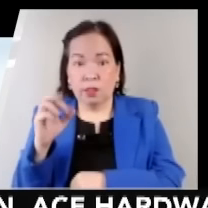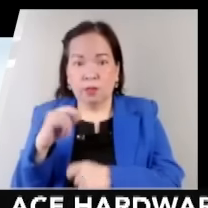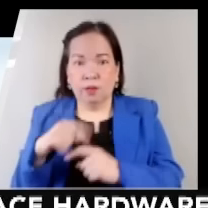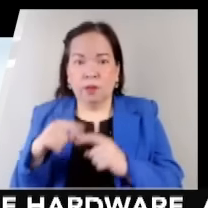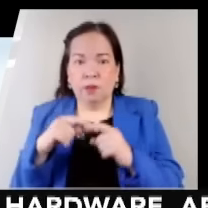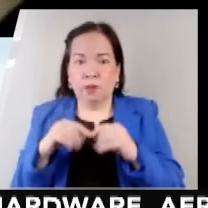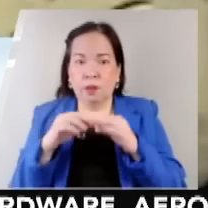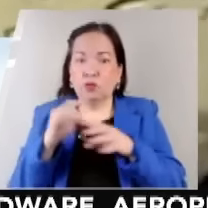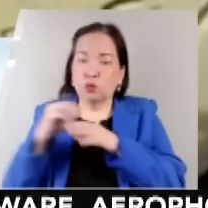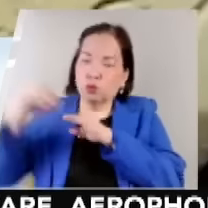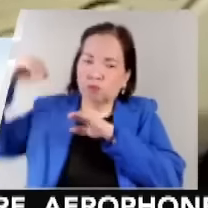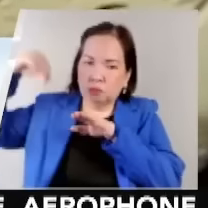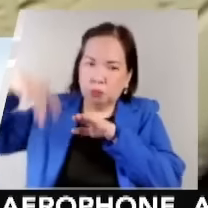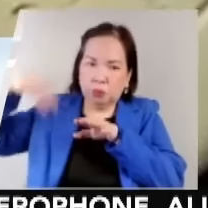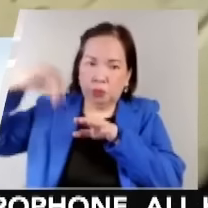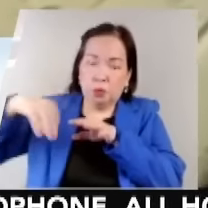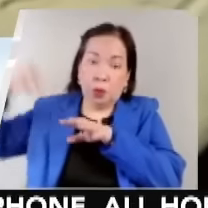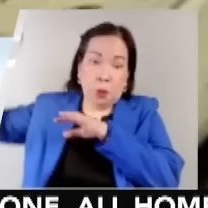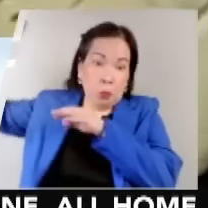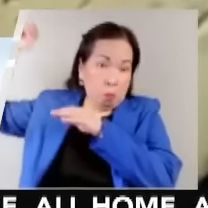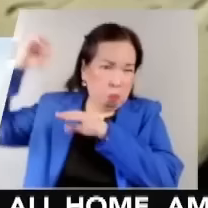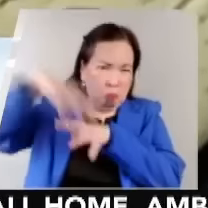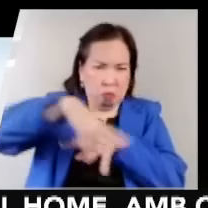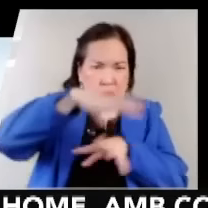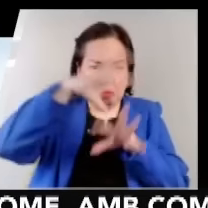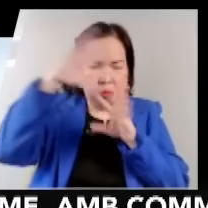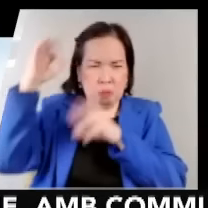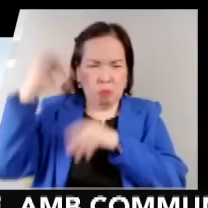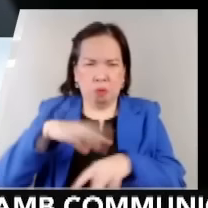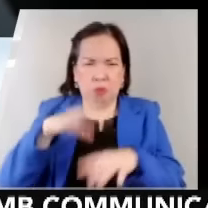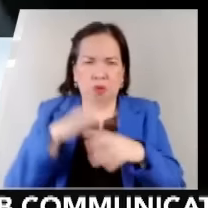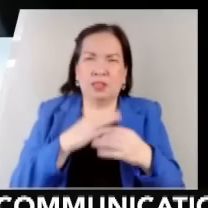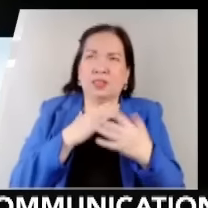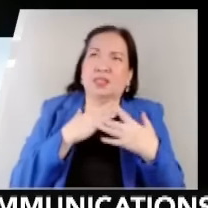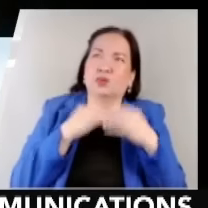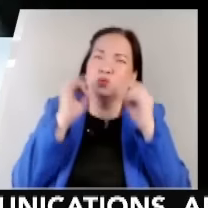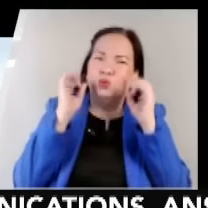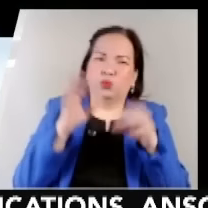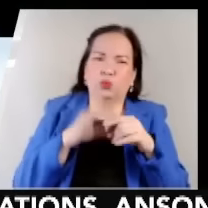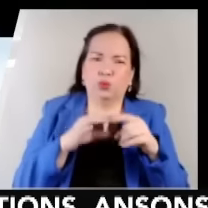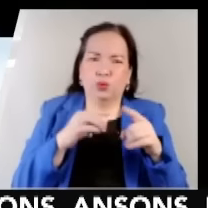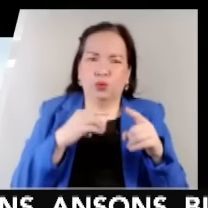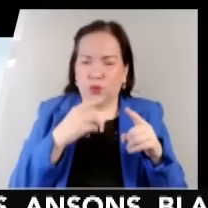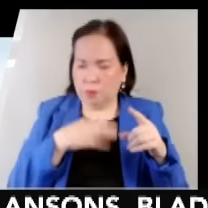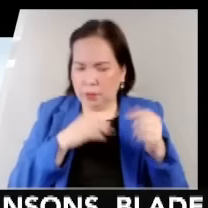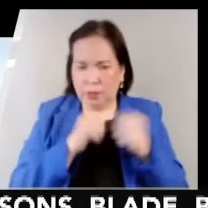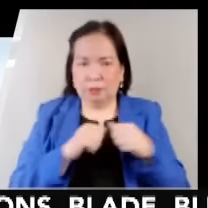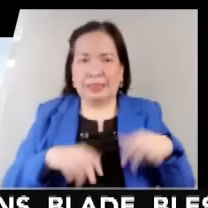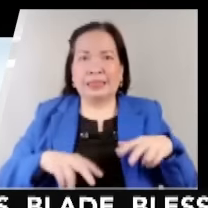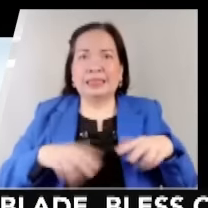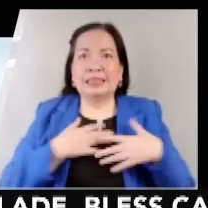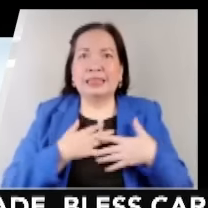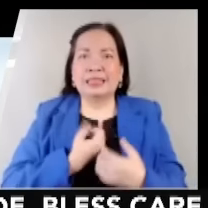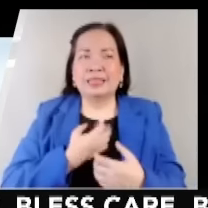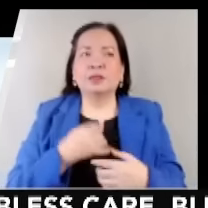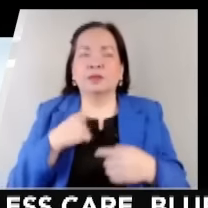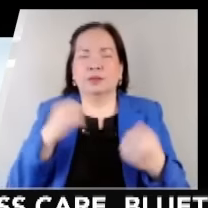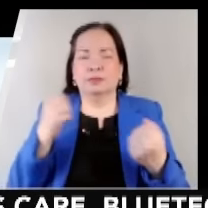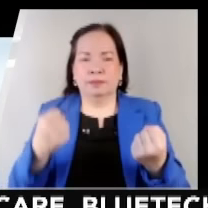tabi lamang ng kalsada bilang nagngangalit Ang lakas po ng agos ng tubig yung kasama ko po tarantang-taranta na po siya n kalmado lang po ako ganyan